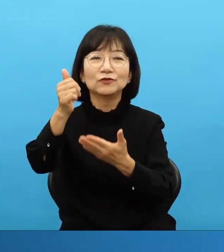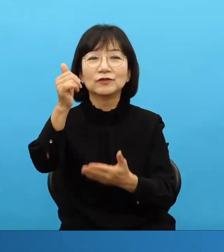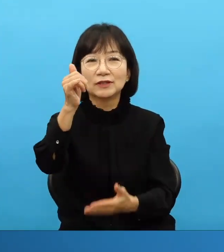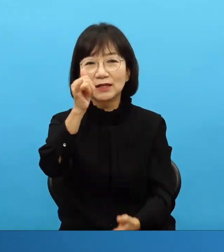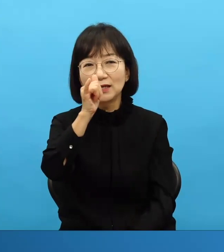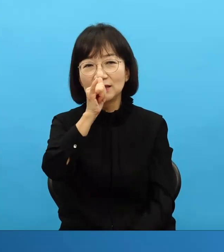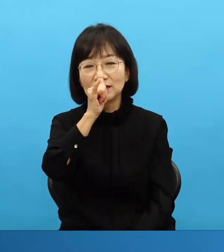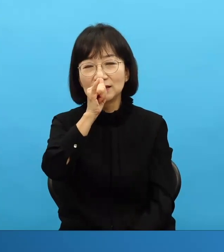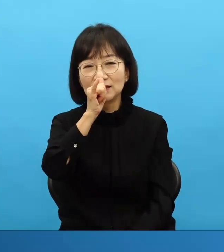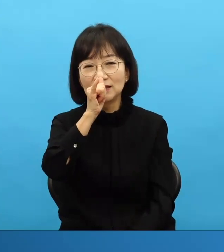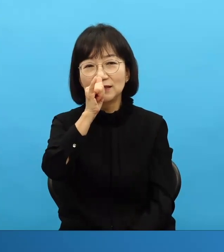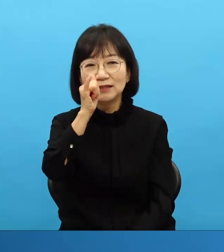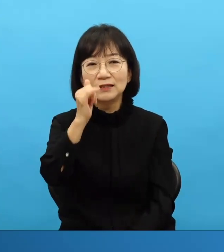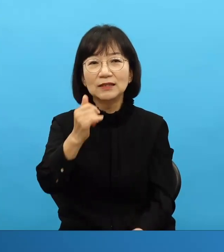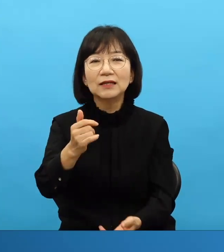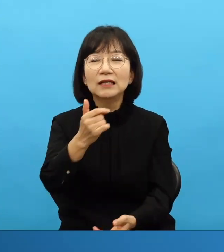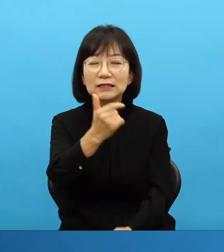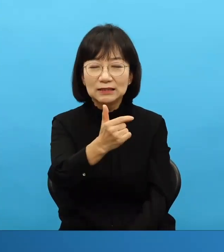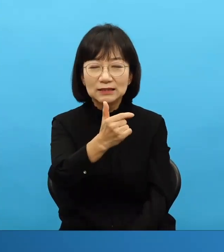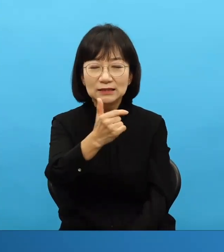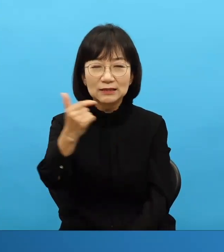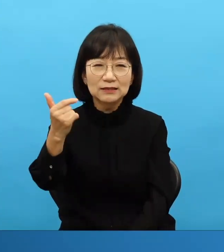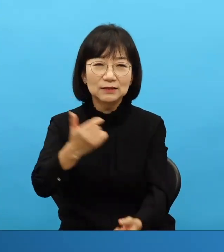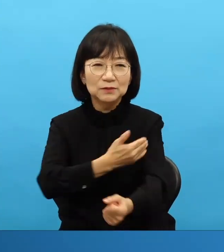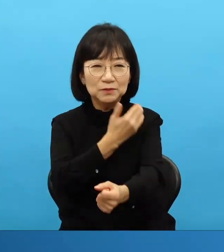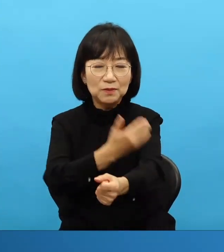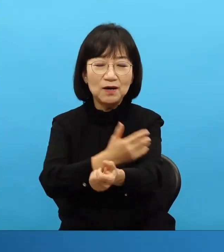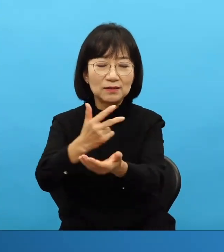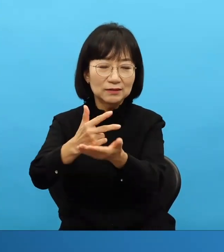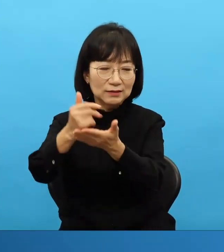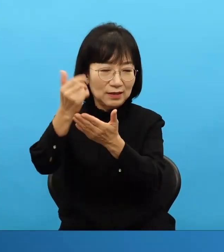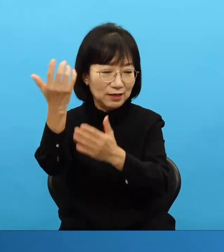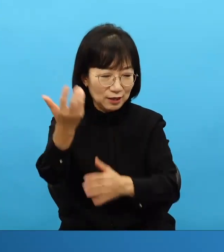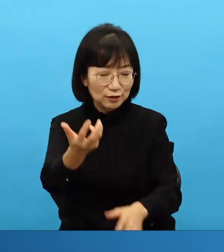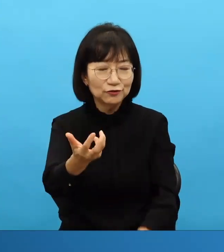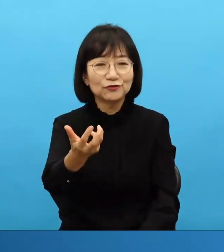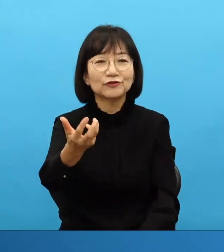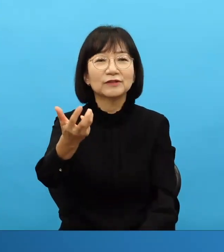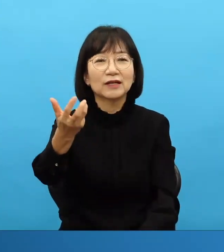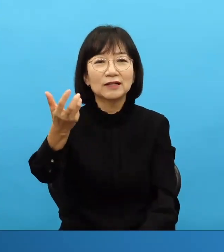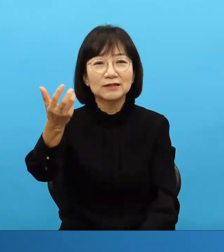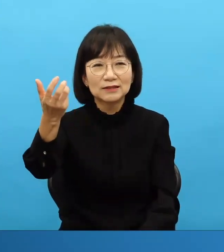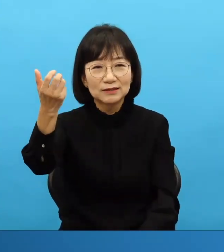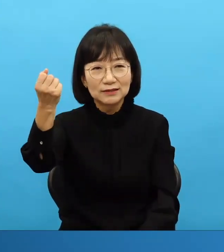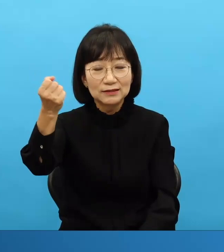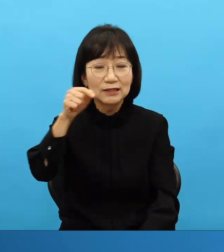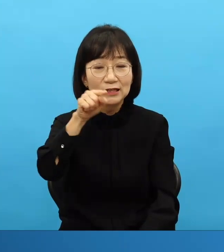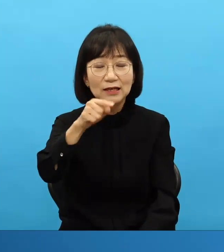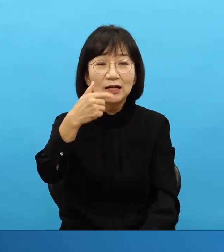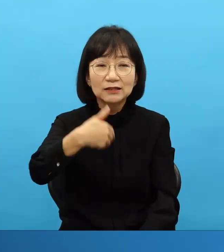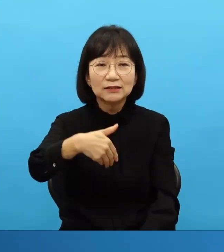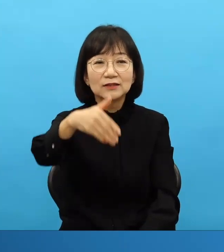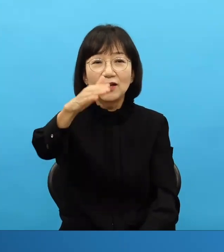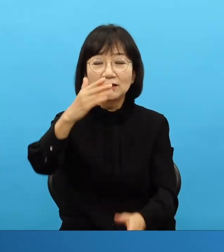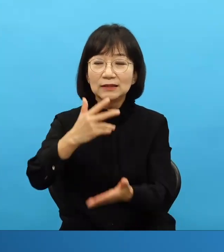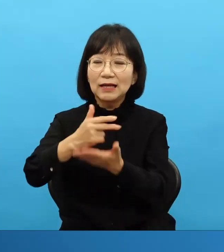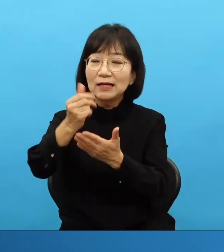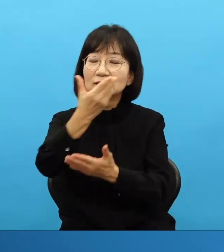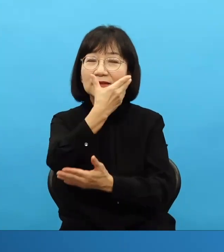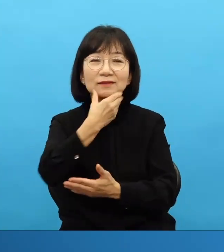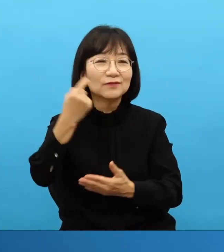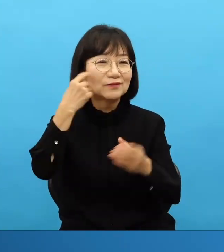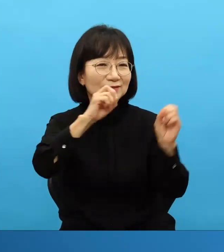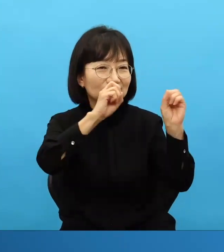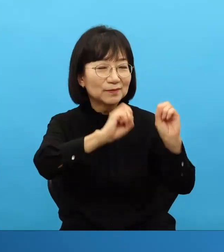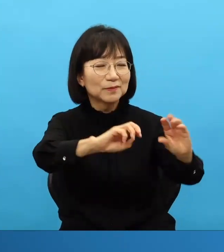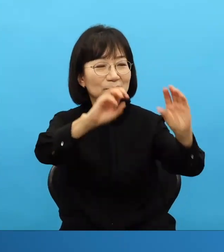권세 주께 있으니 그 권세 주께 있으니 너는